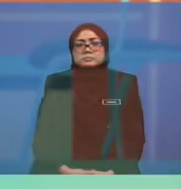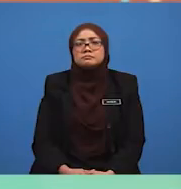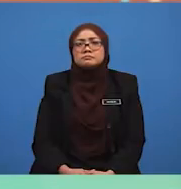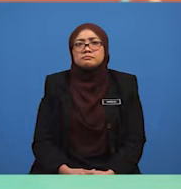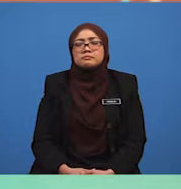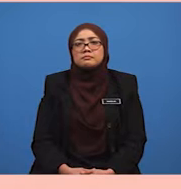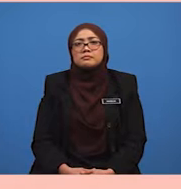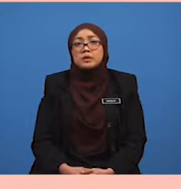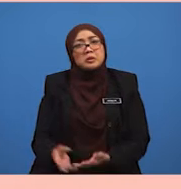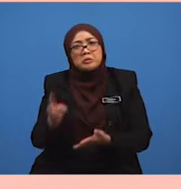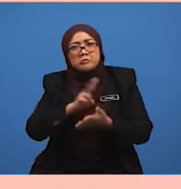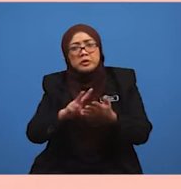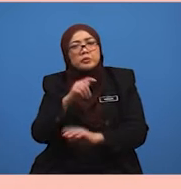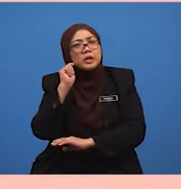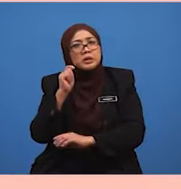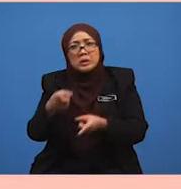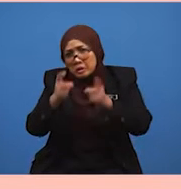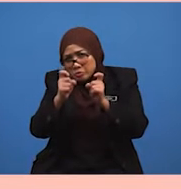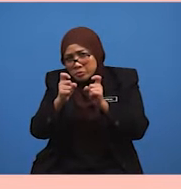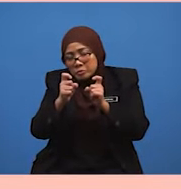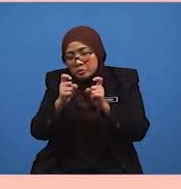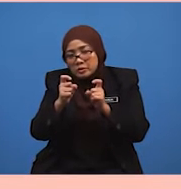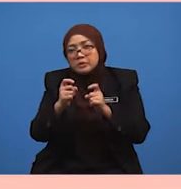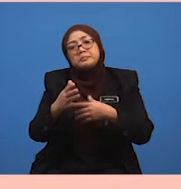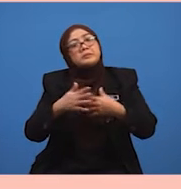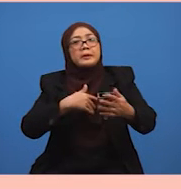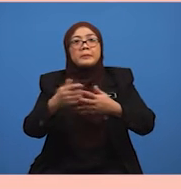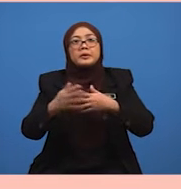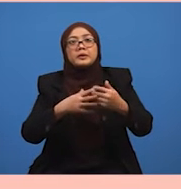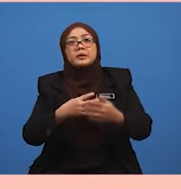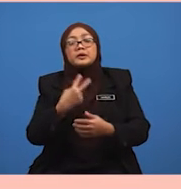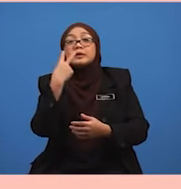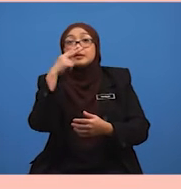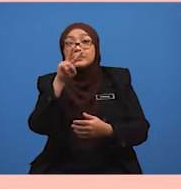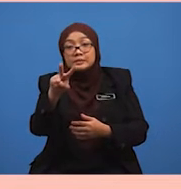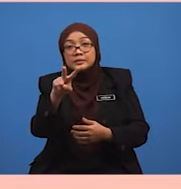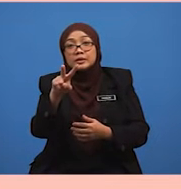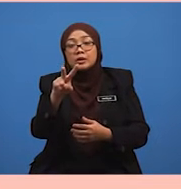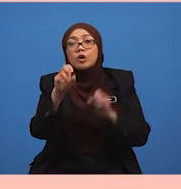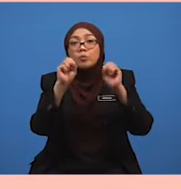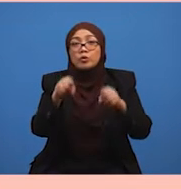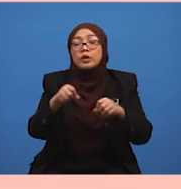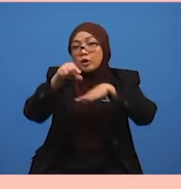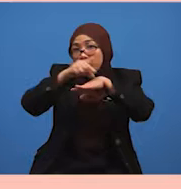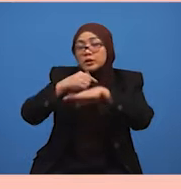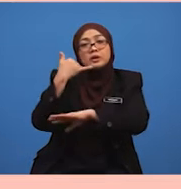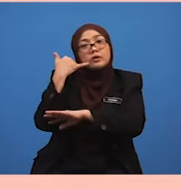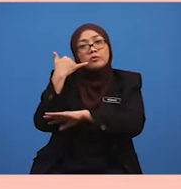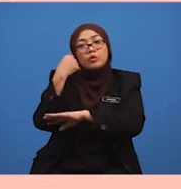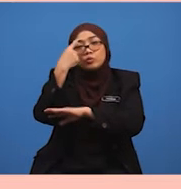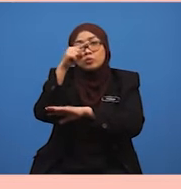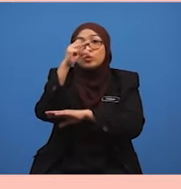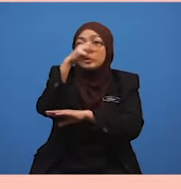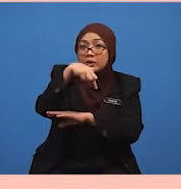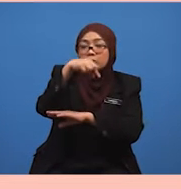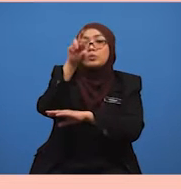Tersebut terlalu laju? Jangan risau, gunakan telefon pintar ibu atau ayah dan imbaskan QR code ini. Kamu dapat